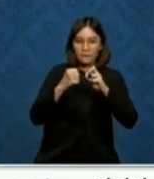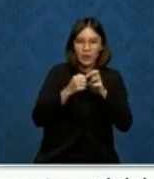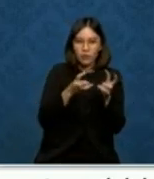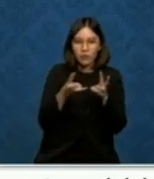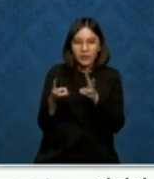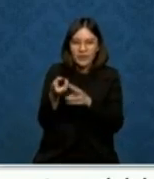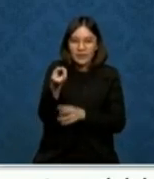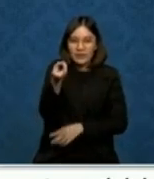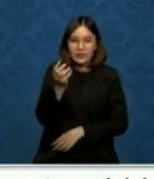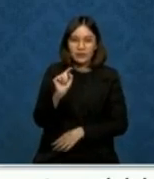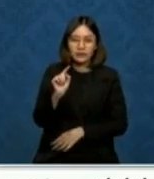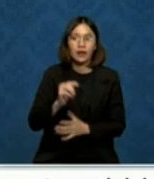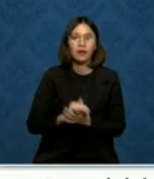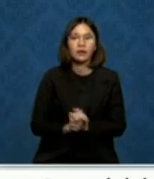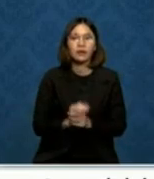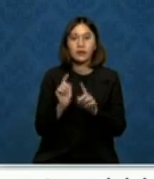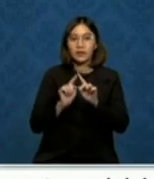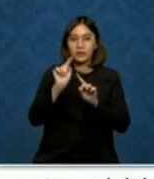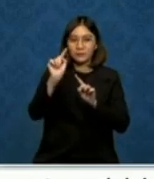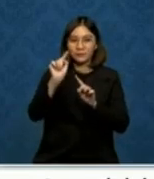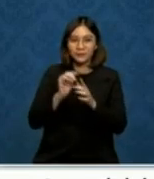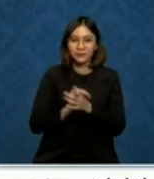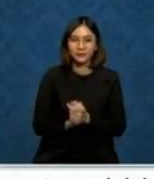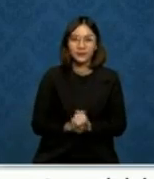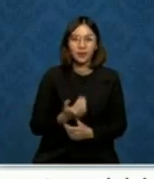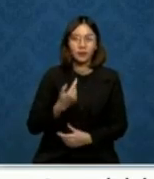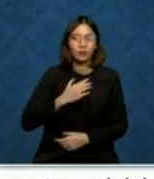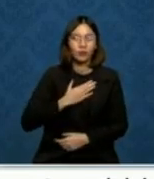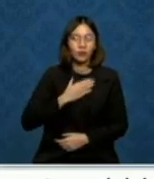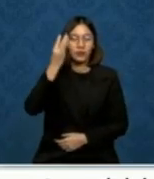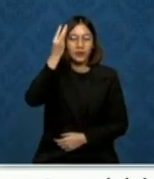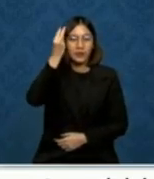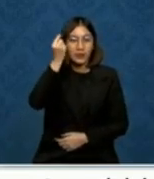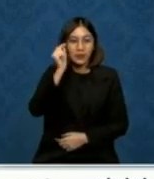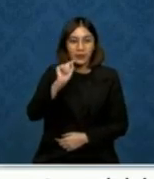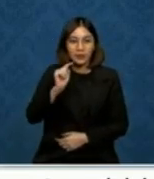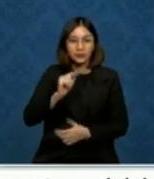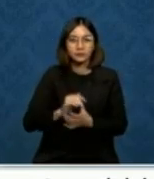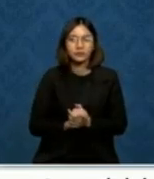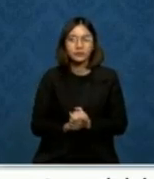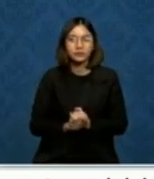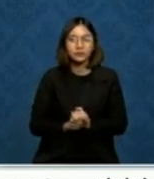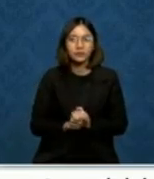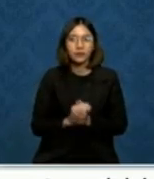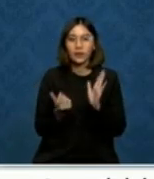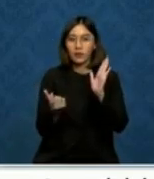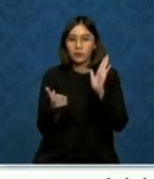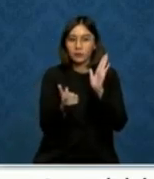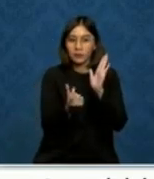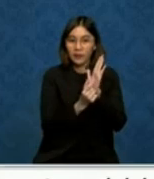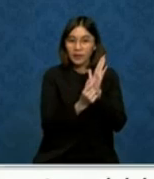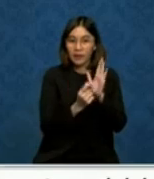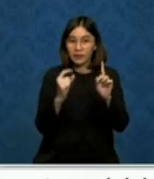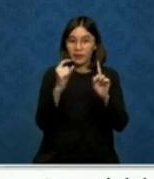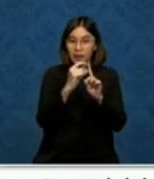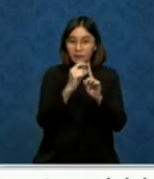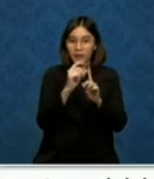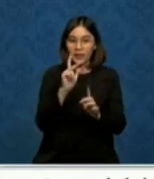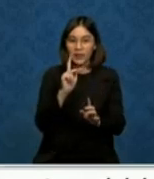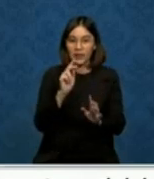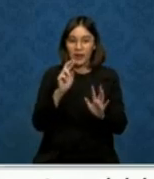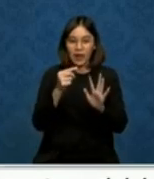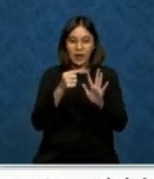กน้อยประเด็นแรกครับผมคิดว่าการบัญญัติคำว่ากระทำชำ